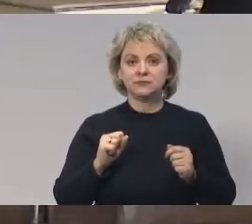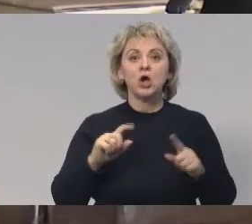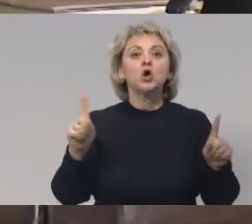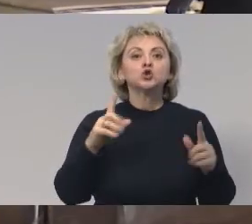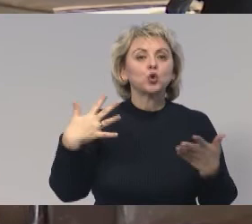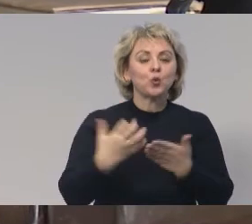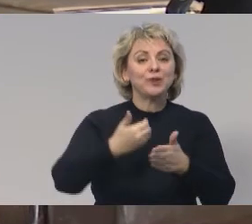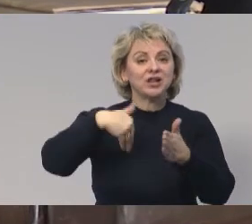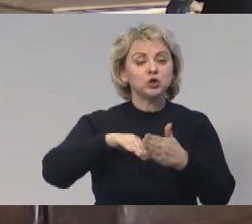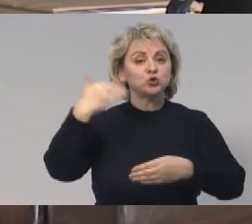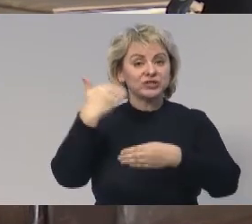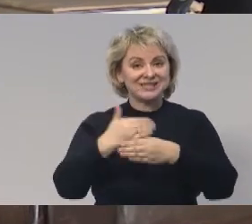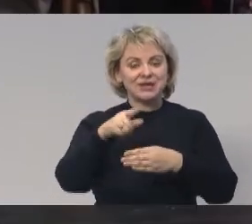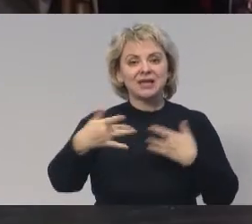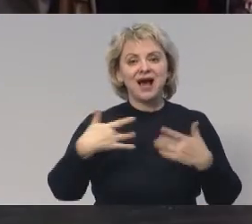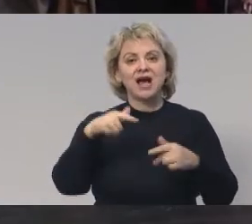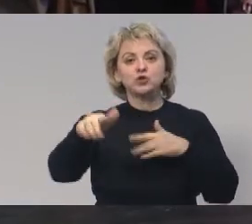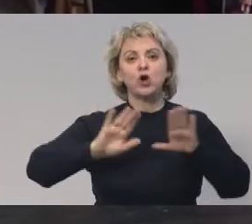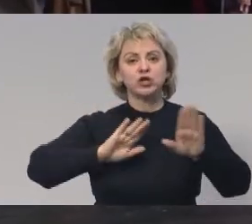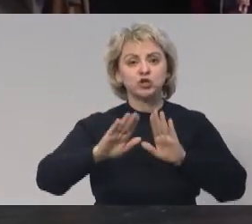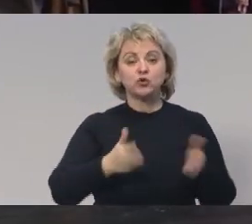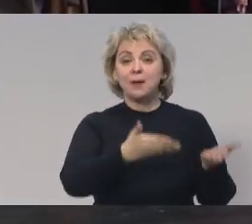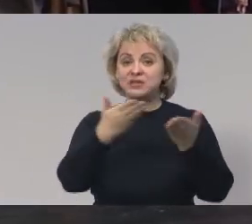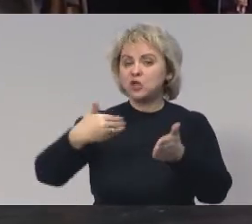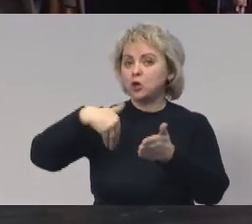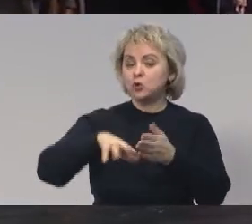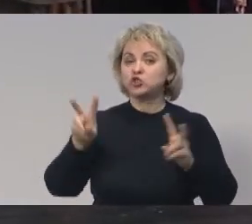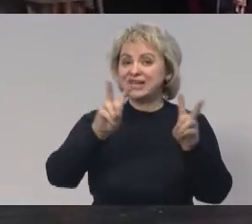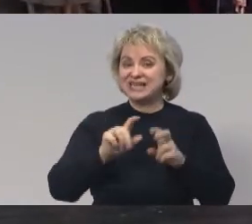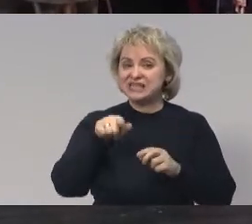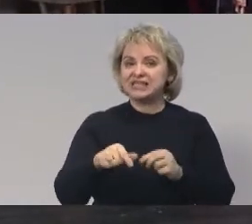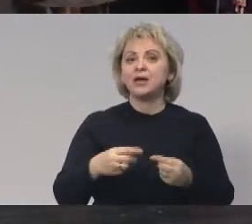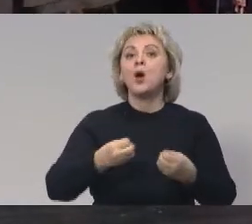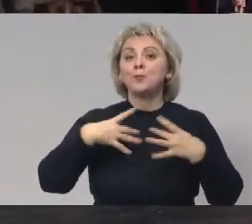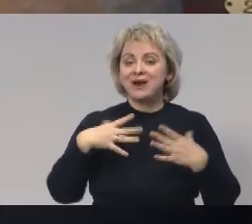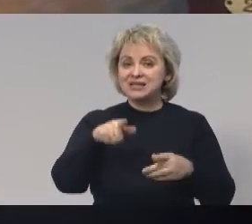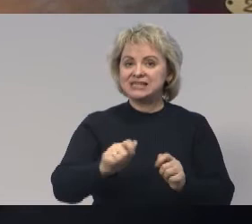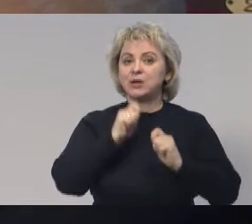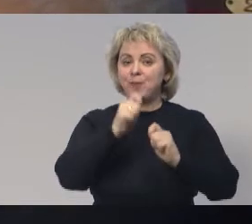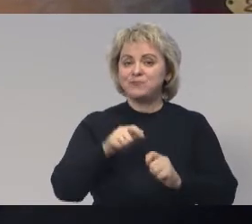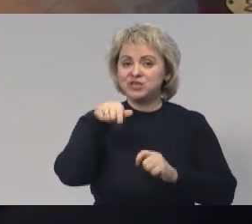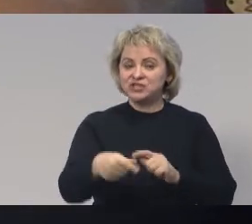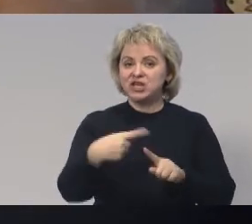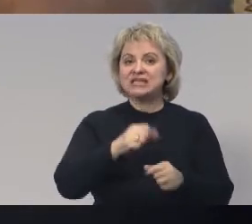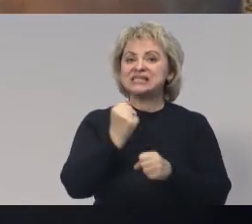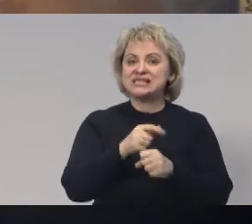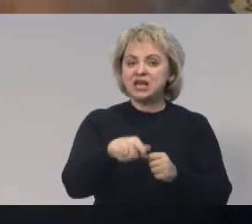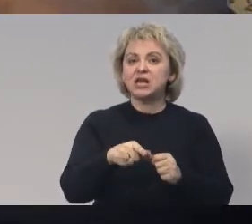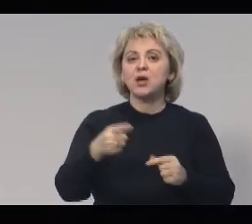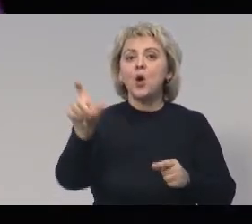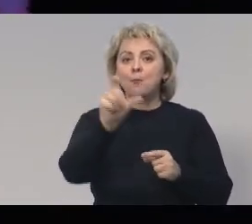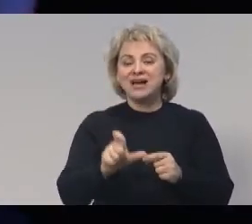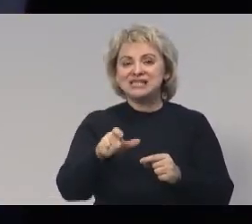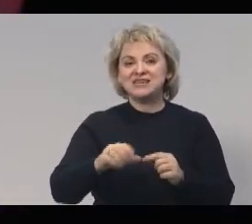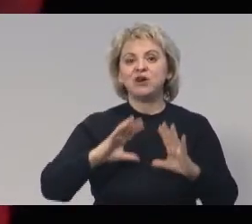Чтобы найти лучшие спектакли актеров и режиссеров, призвали лучших сыщиков. Церемонию награждения победителей «Мельпомены» устроили по мотивам